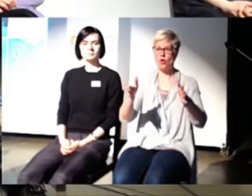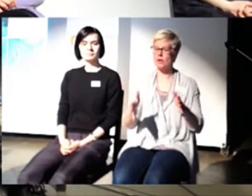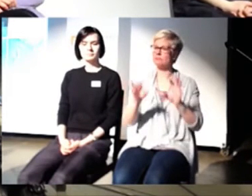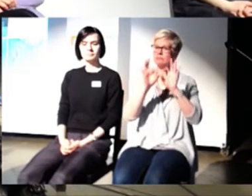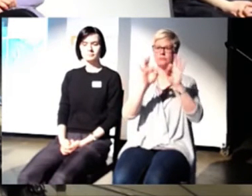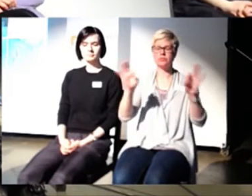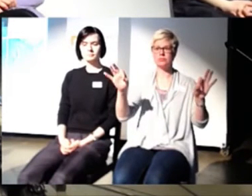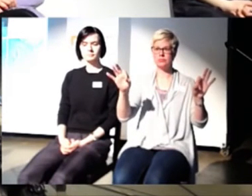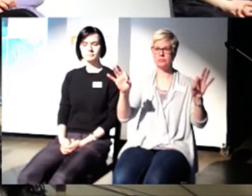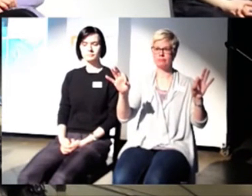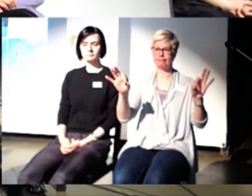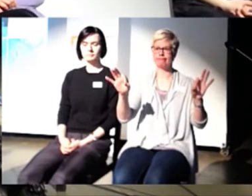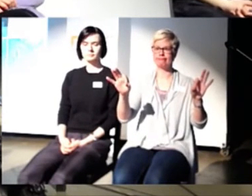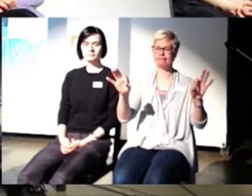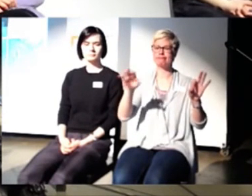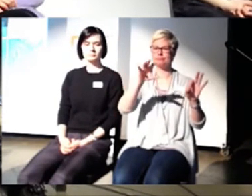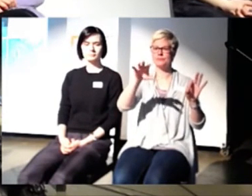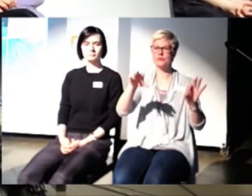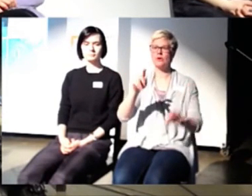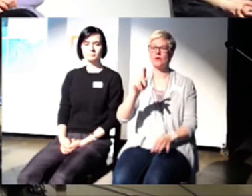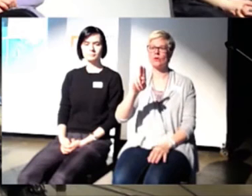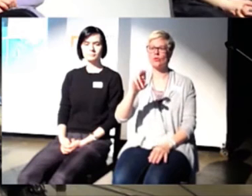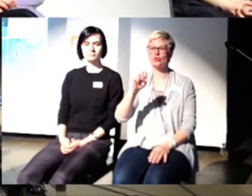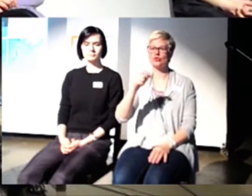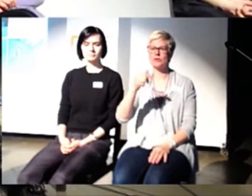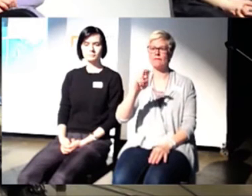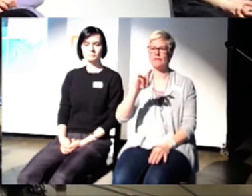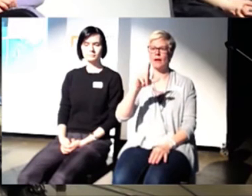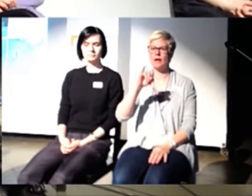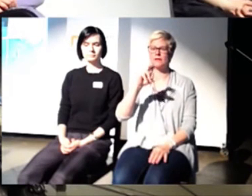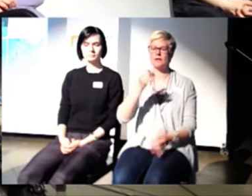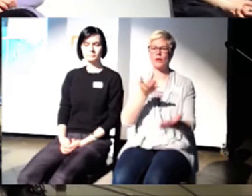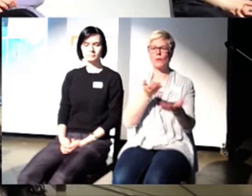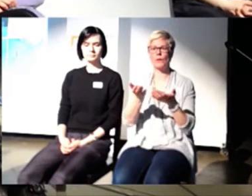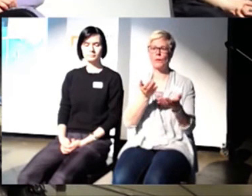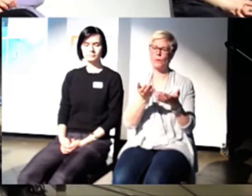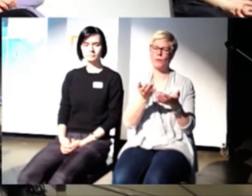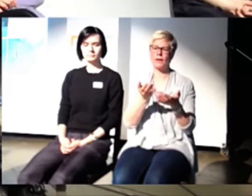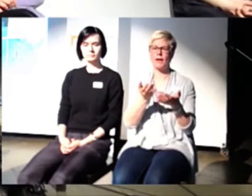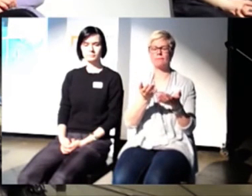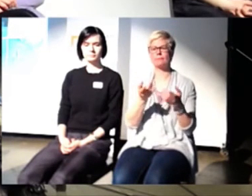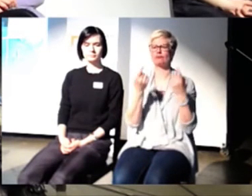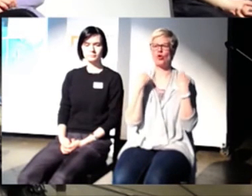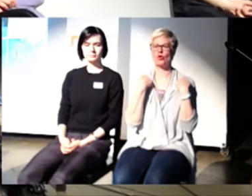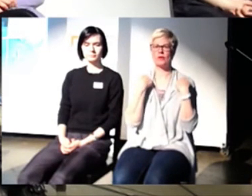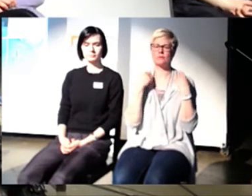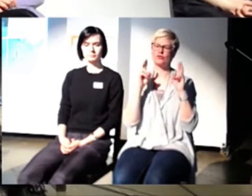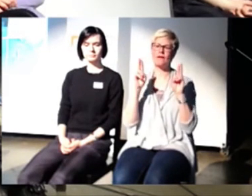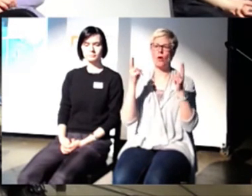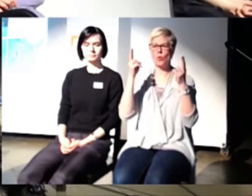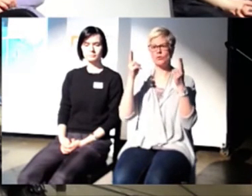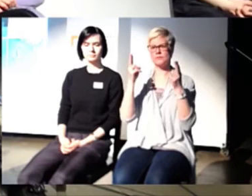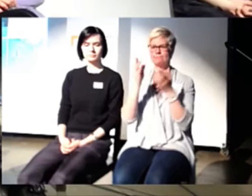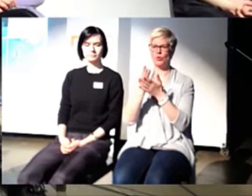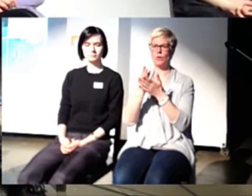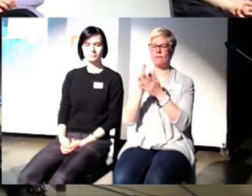laitettu sen gustavilaisen tyylin mukaan, mutta uusilla tulkinnalla. Siellä on